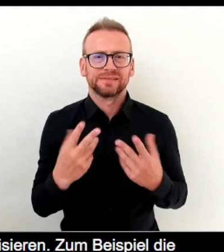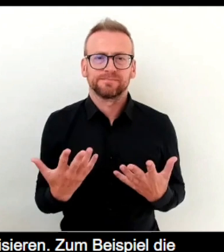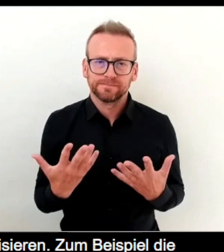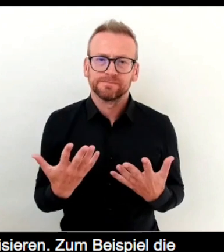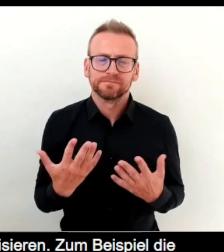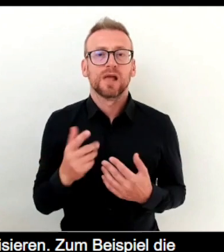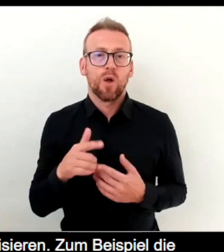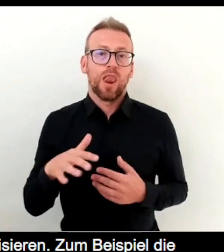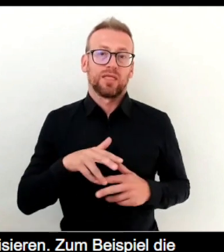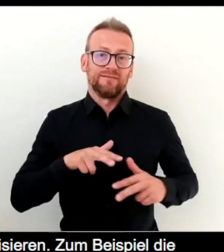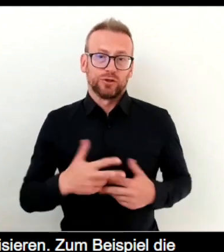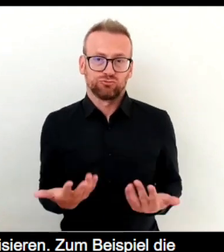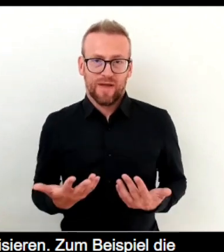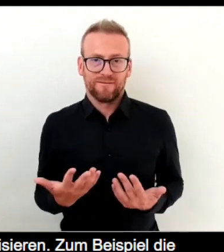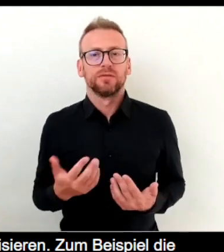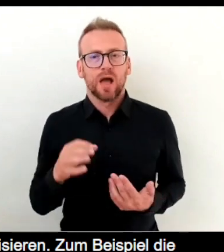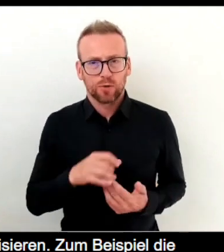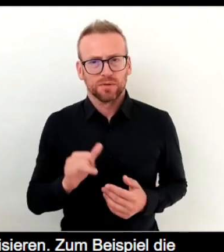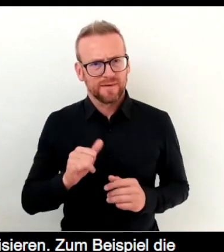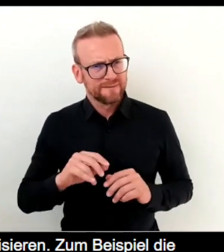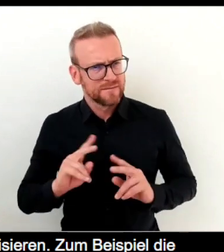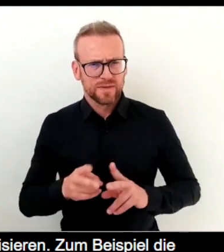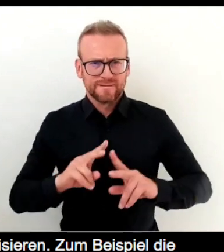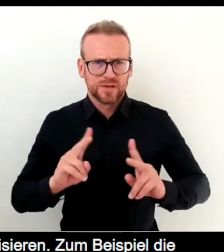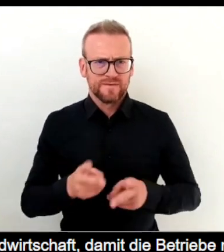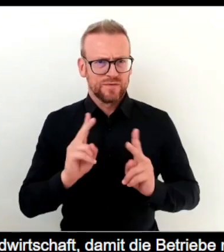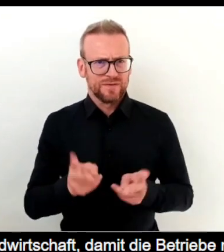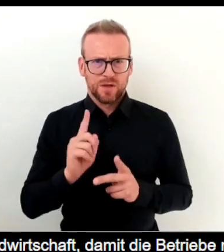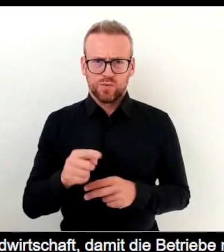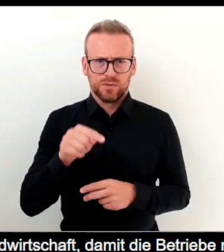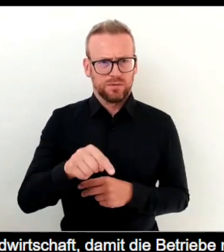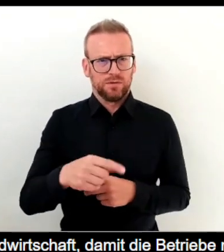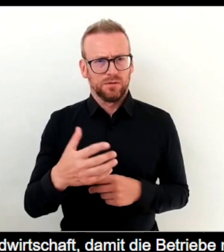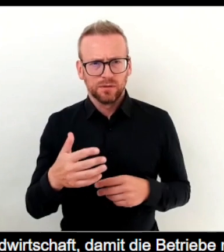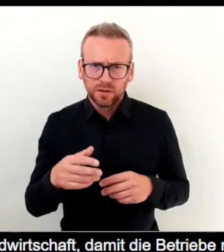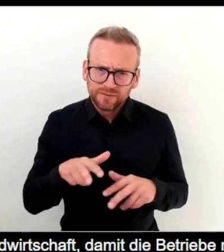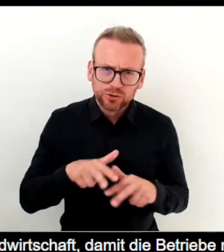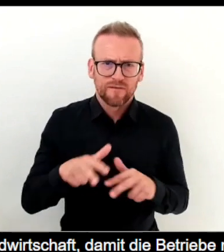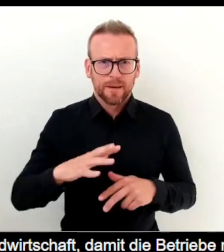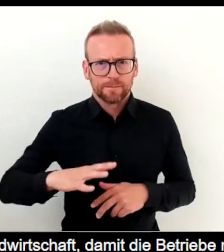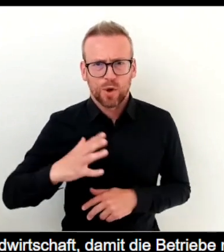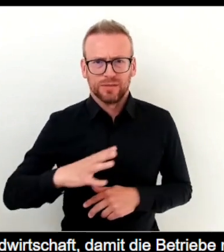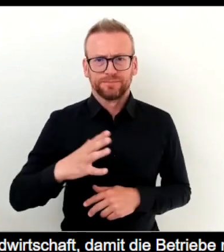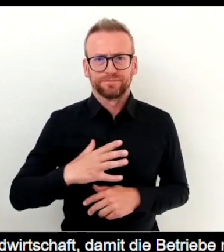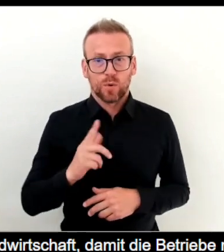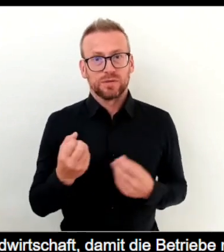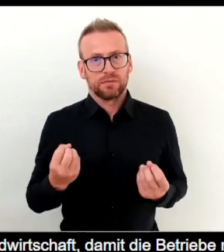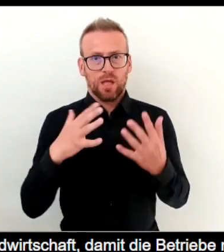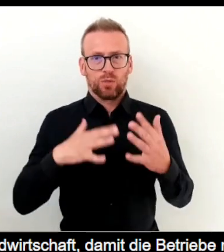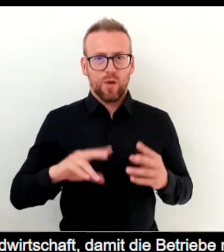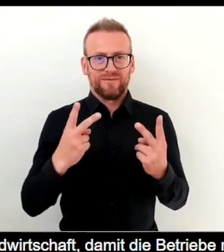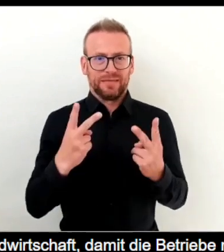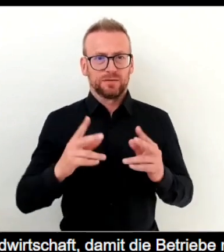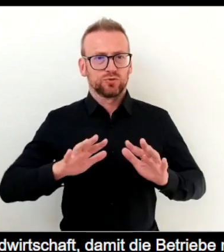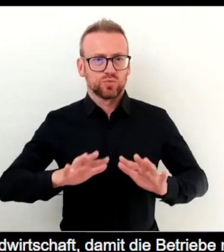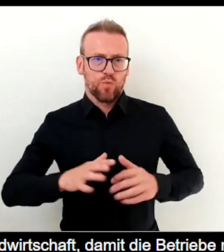und der Klimaschutz sind nur mit der Landwirtschaft gemeinsam möglich. Der Veränderungsdruck, dem wir durch